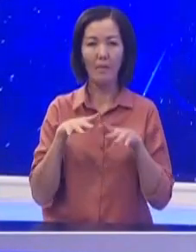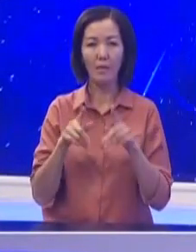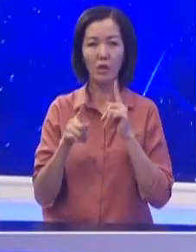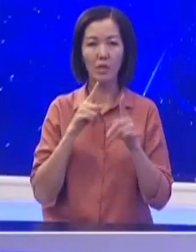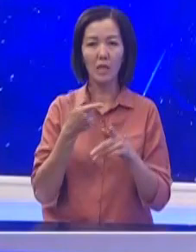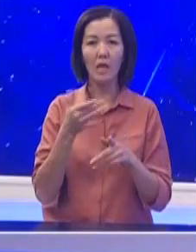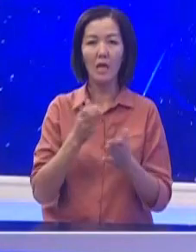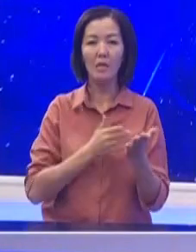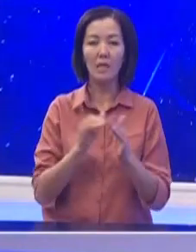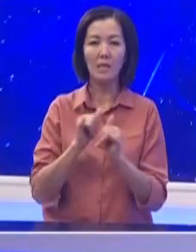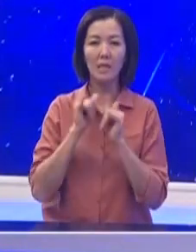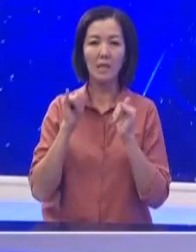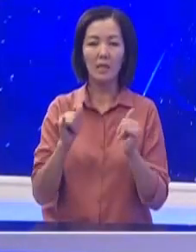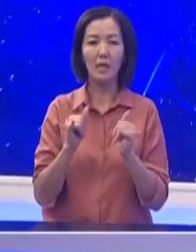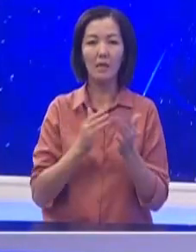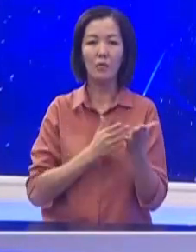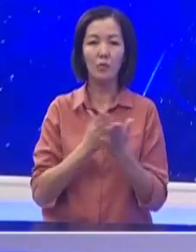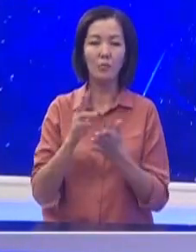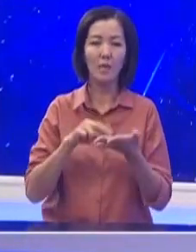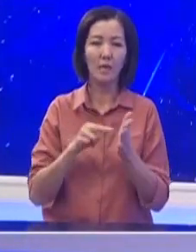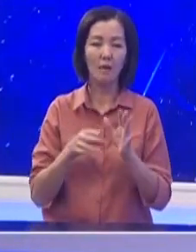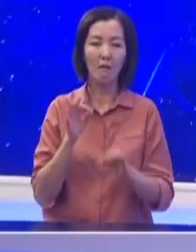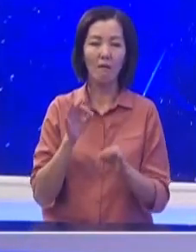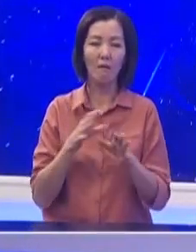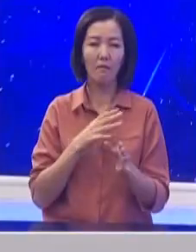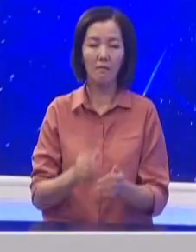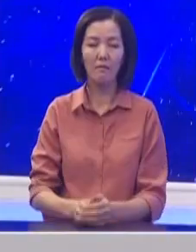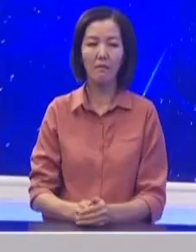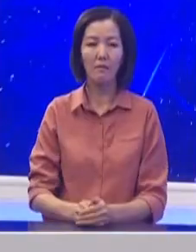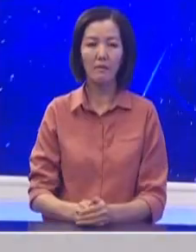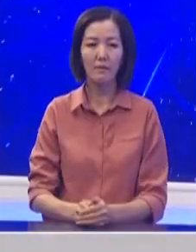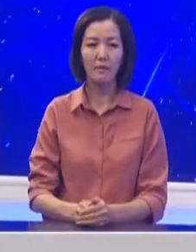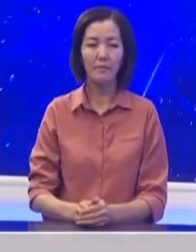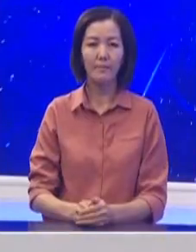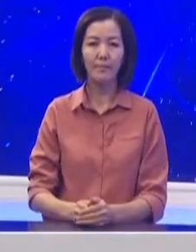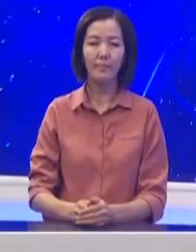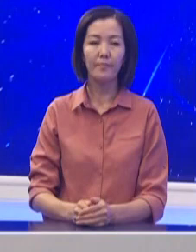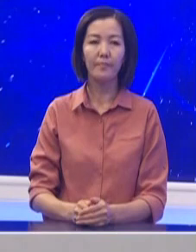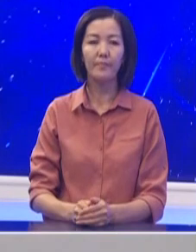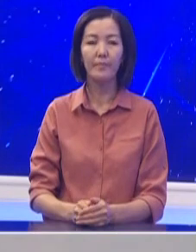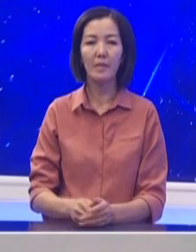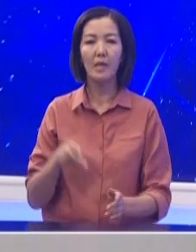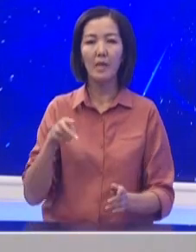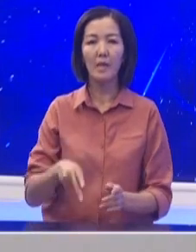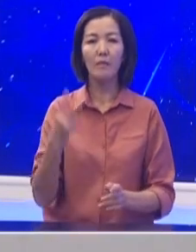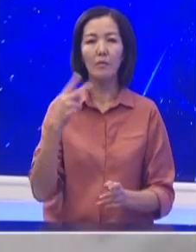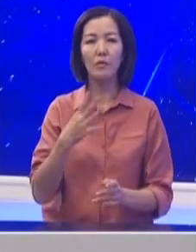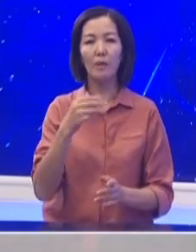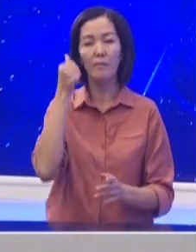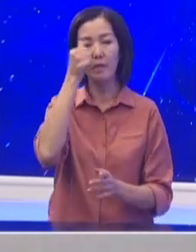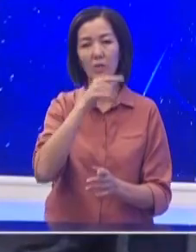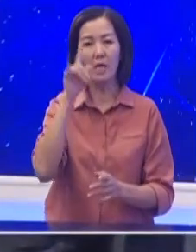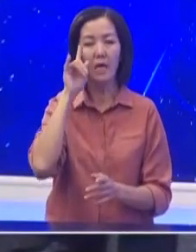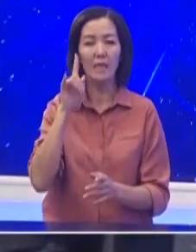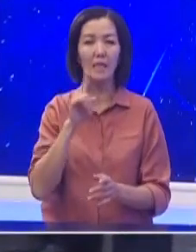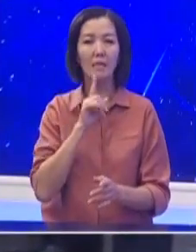жиында газ саласын дамыту перспективалары қаралды. Жаман айтпай жақсы жоқ. 2025 жылы елімізде